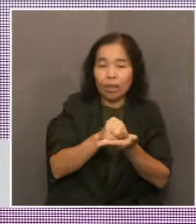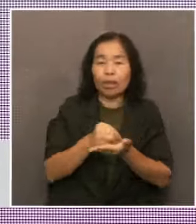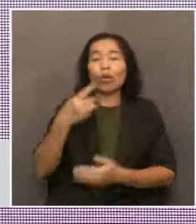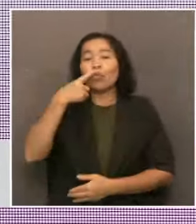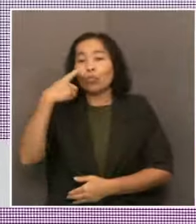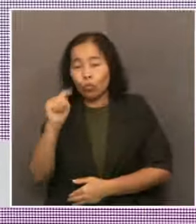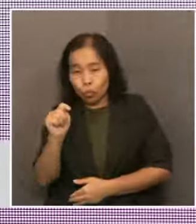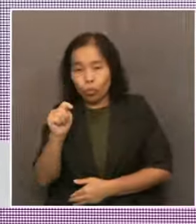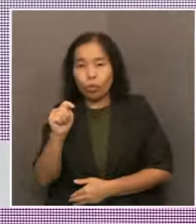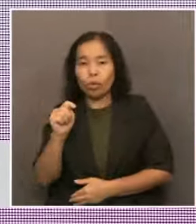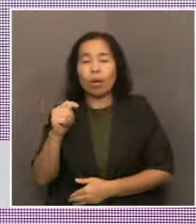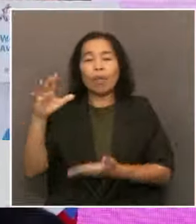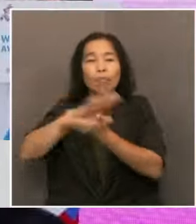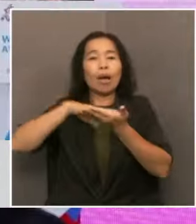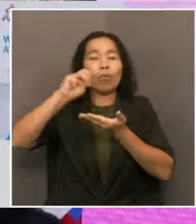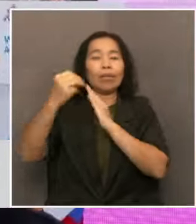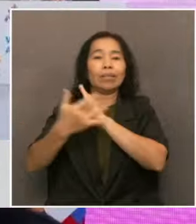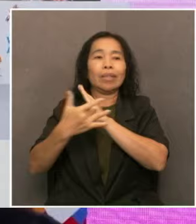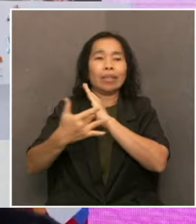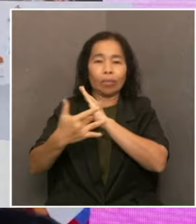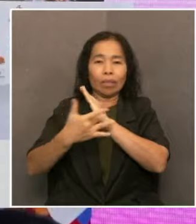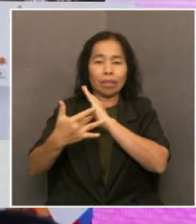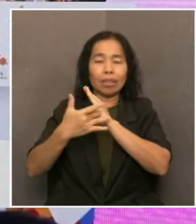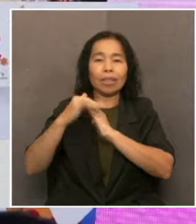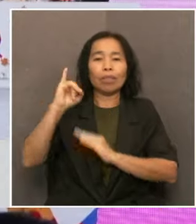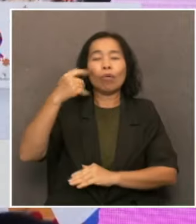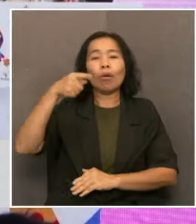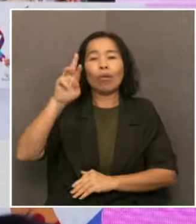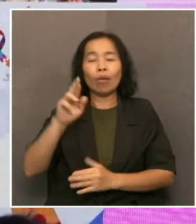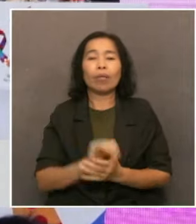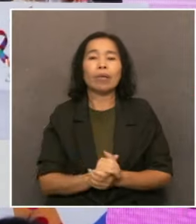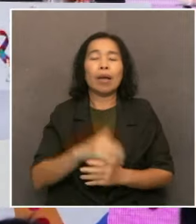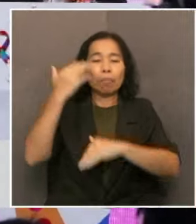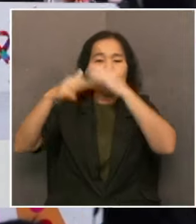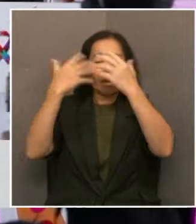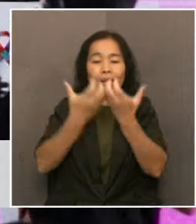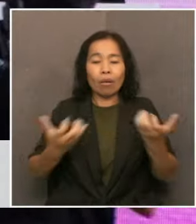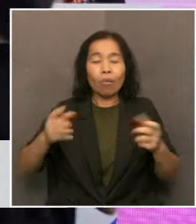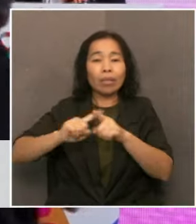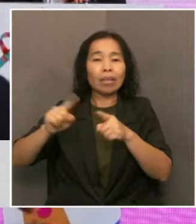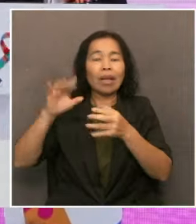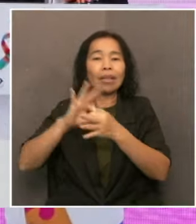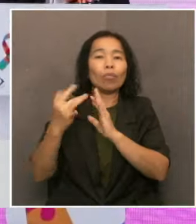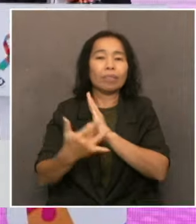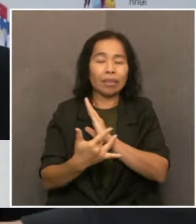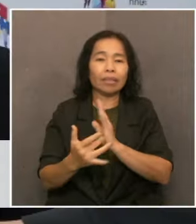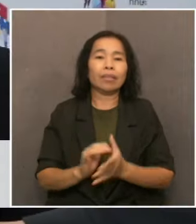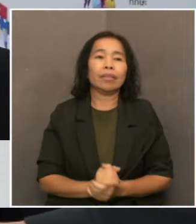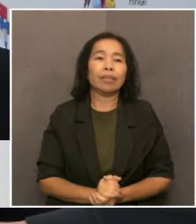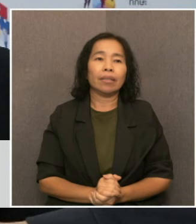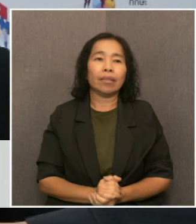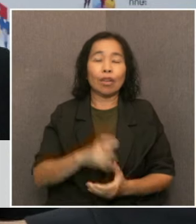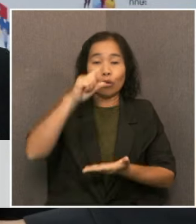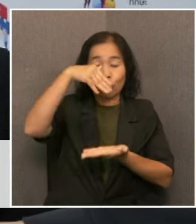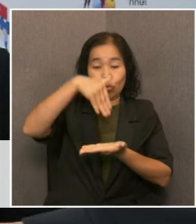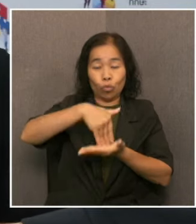และมหาทีไลเทคโโยีประจอมกลาธนบุรีพัฒนาสื่นดิจิททัลส wurdenการียรแ่ง